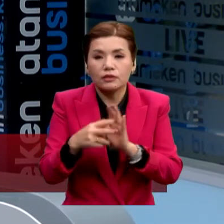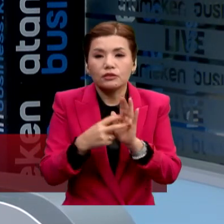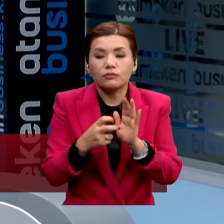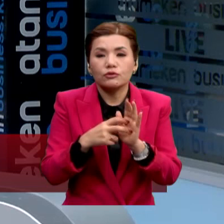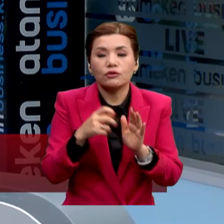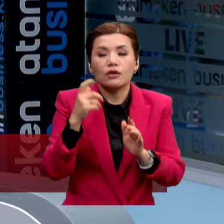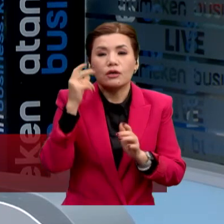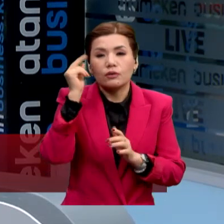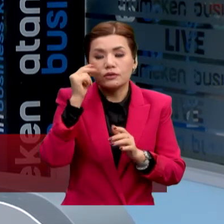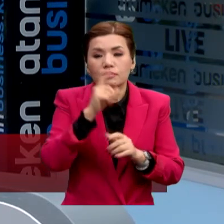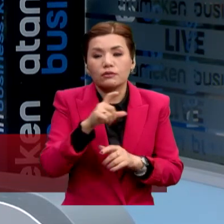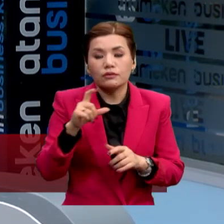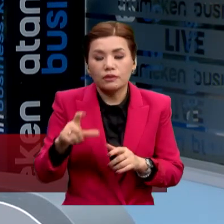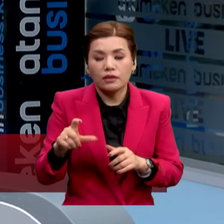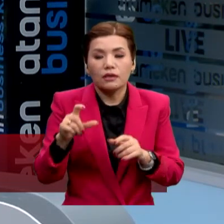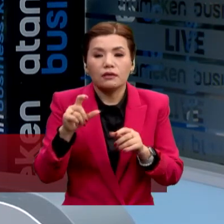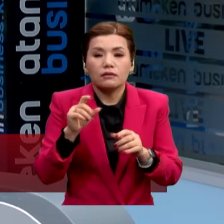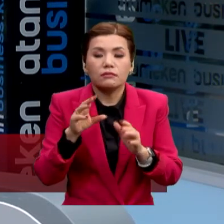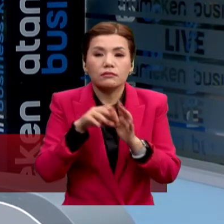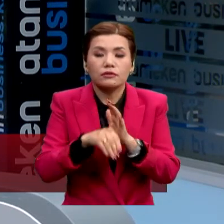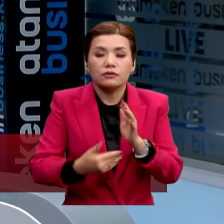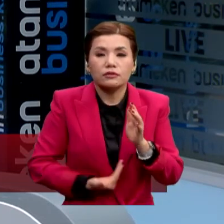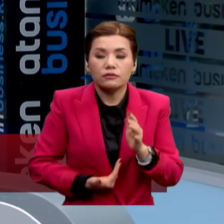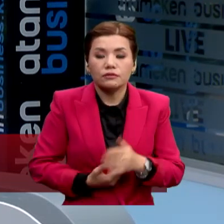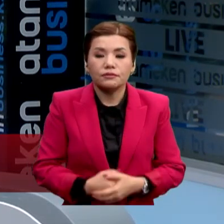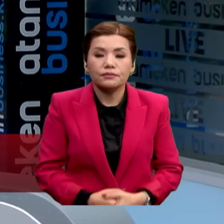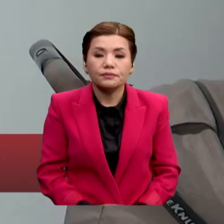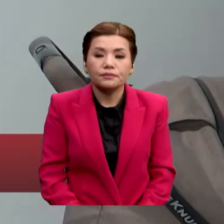студентов. Подробности в эксклюзивном материале Амины Абдурахмановой.